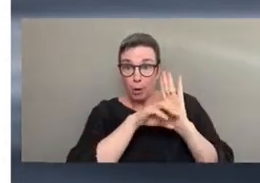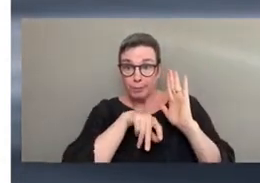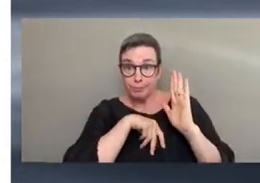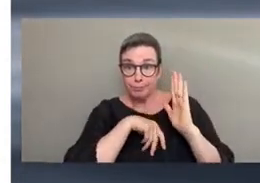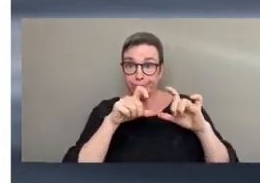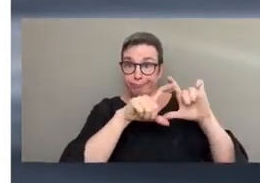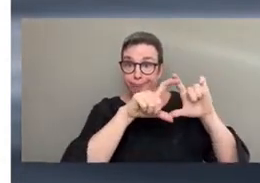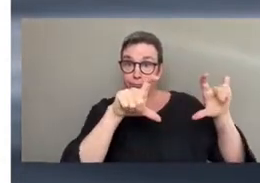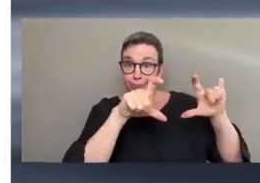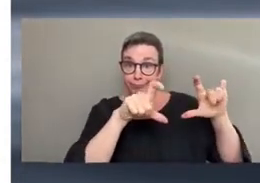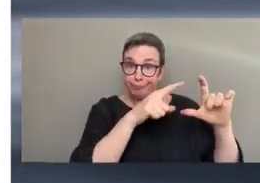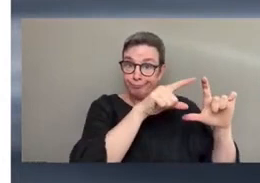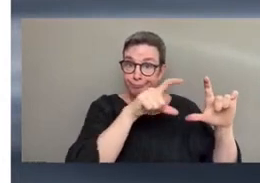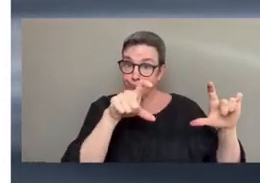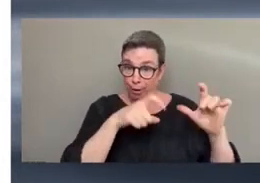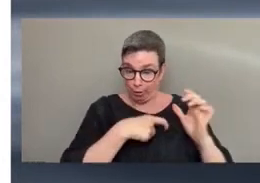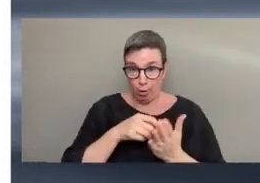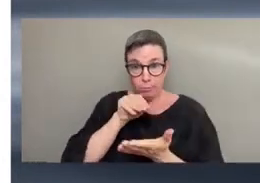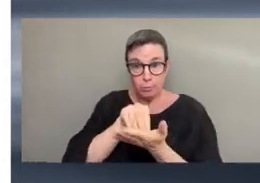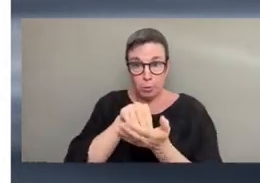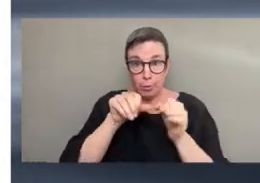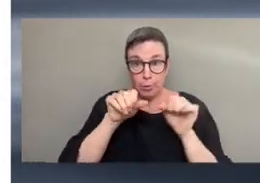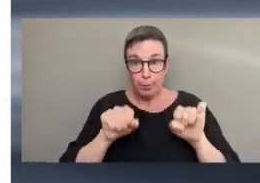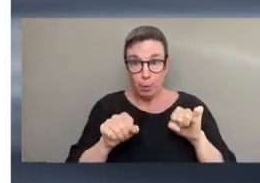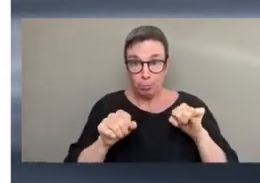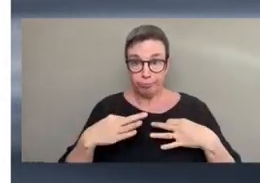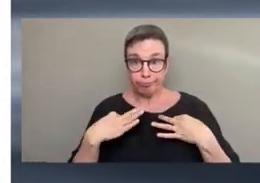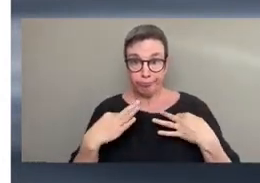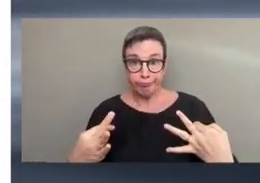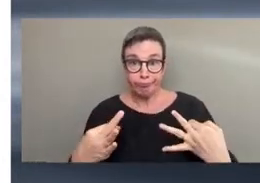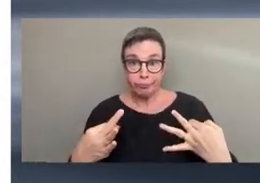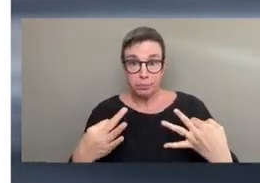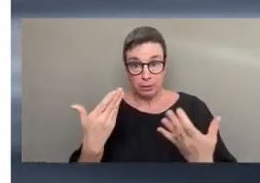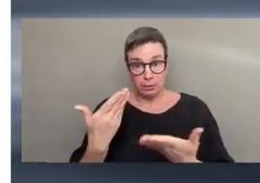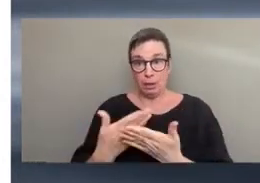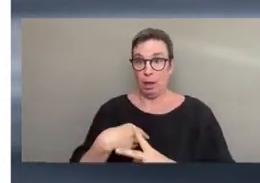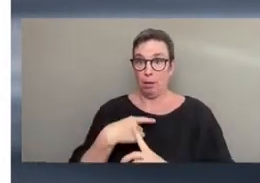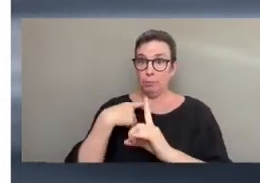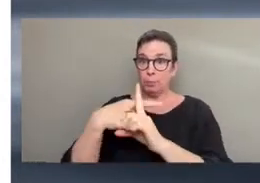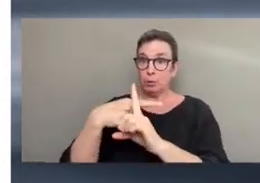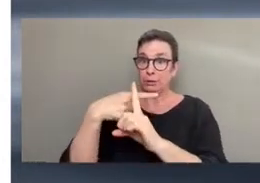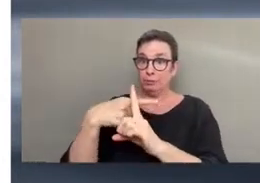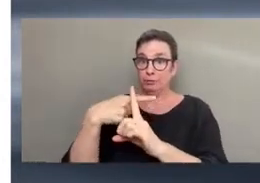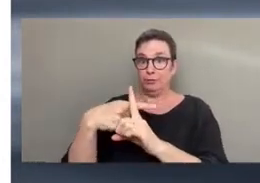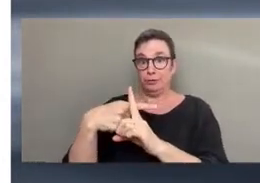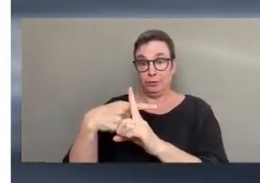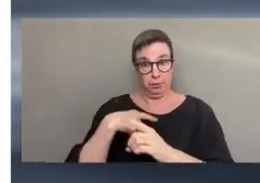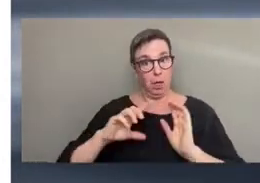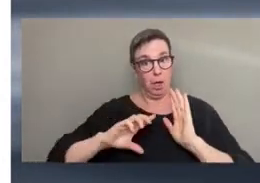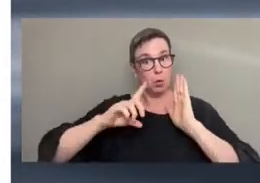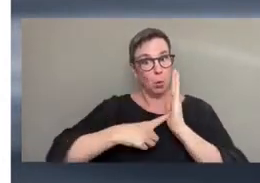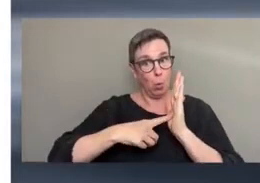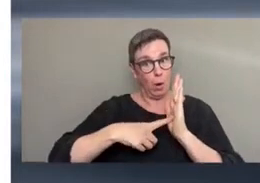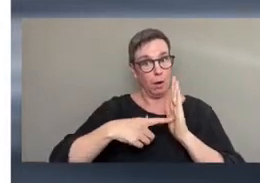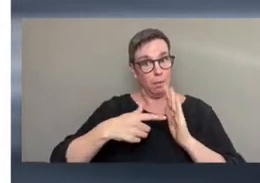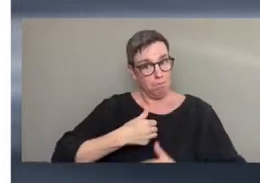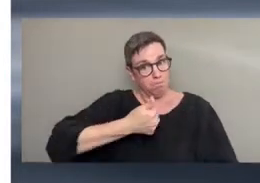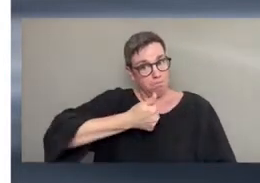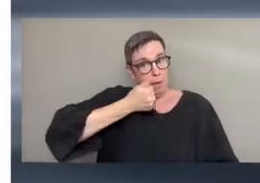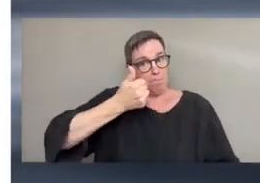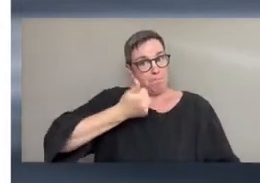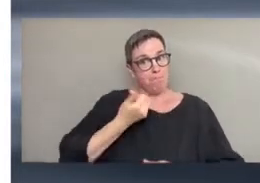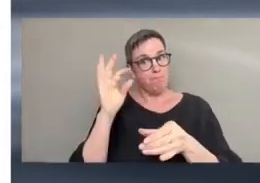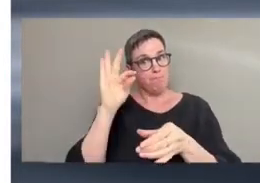marqués sur la feuille de vote, est un plus. Et c'est un droit que j'ai de pouvoir voter